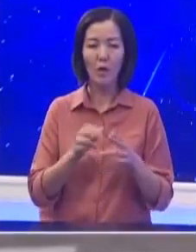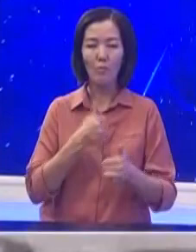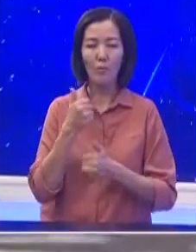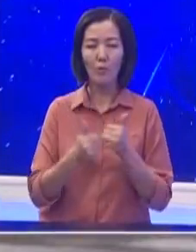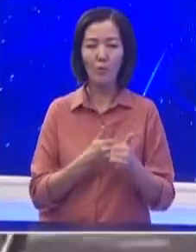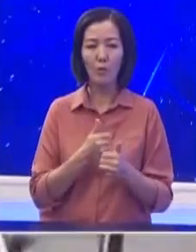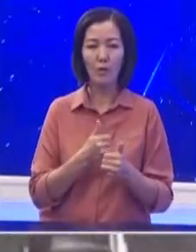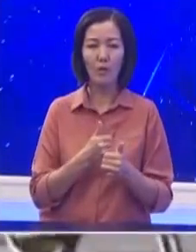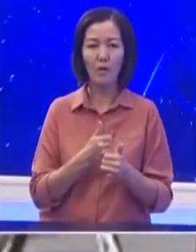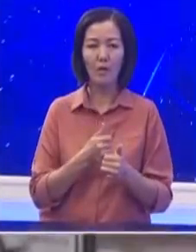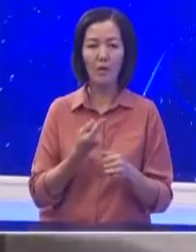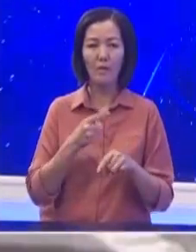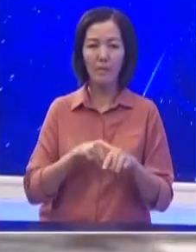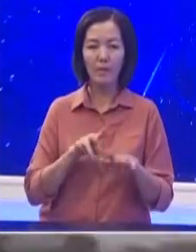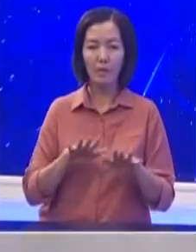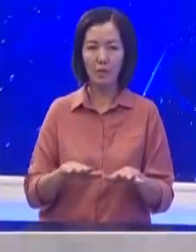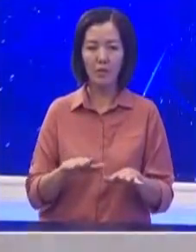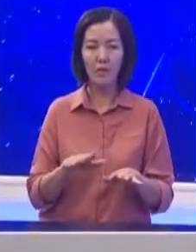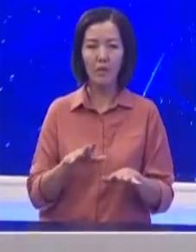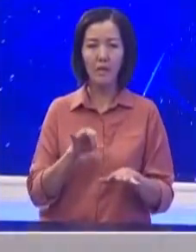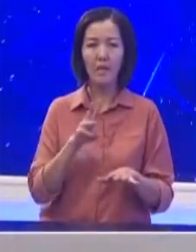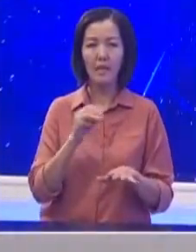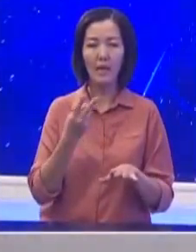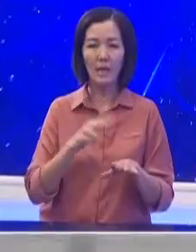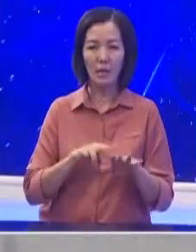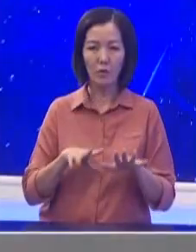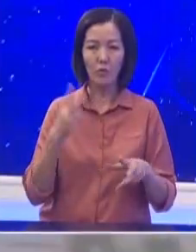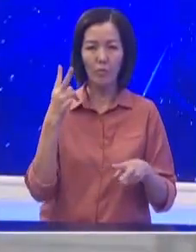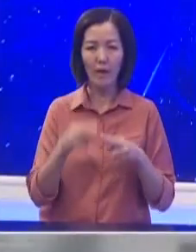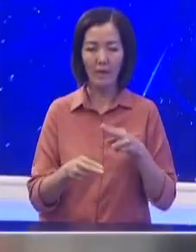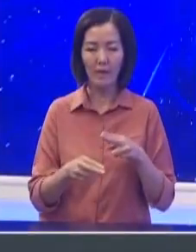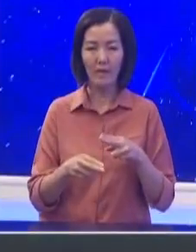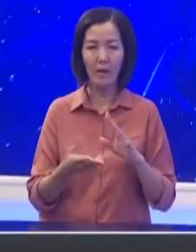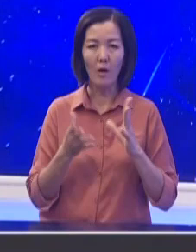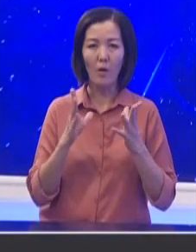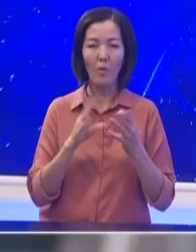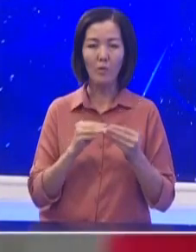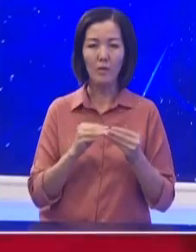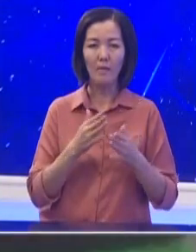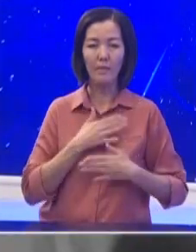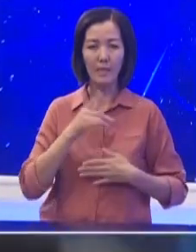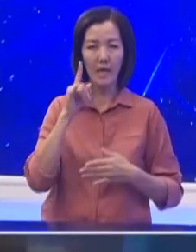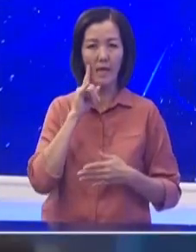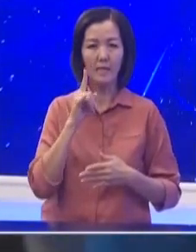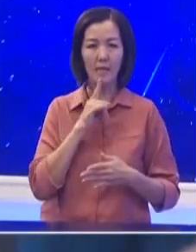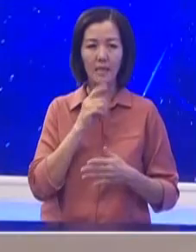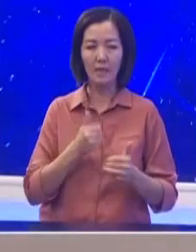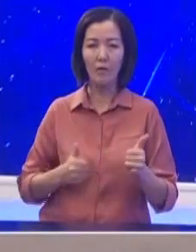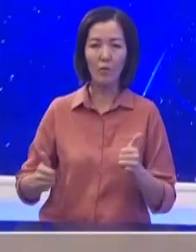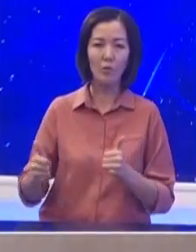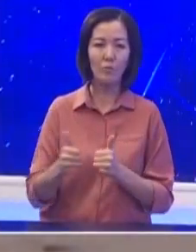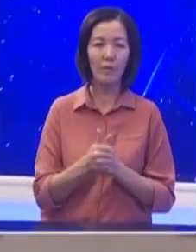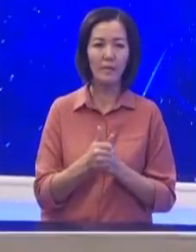Эритрия спортшысы 1, итальяндық велошабандоз 2 болып аяқтады. Осылайша жалпы есепте отандасымыз көш басындағы